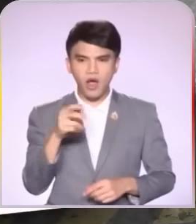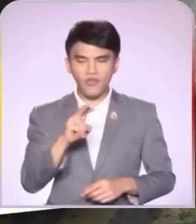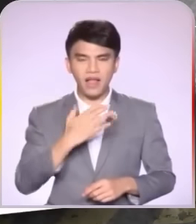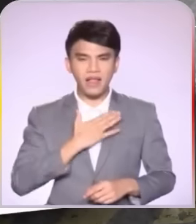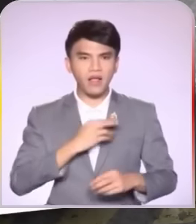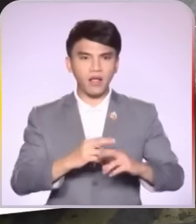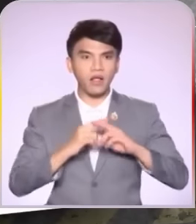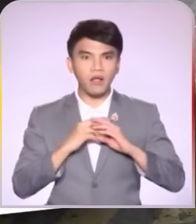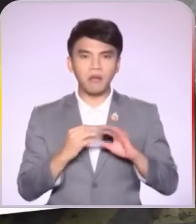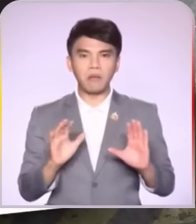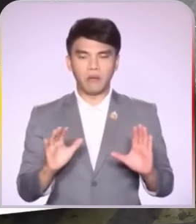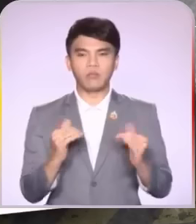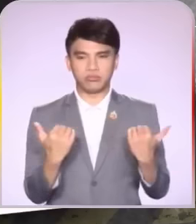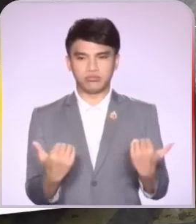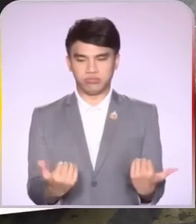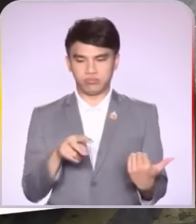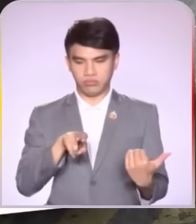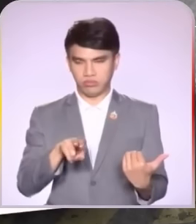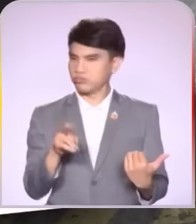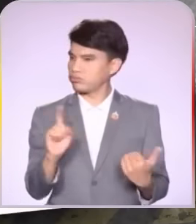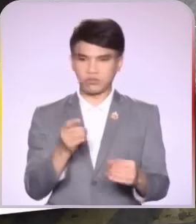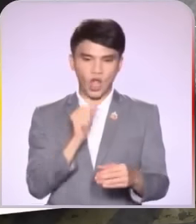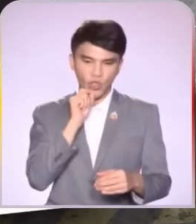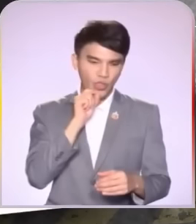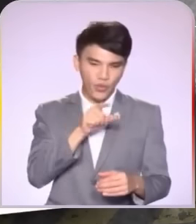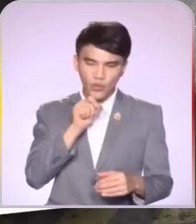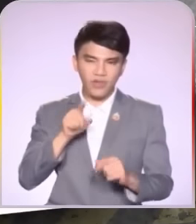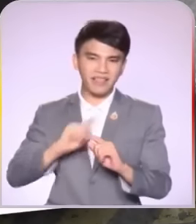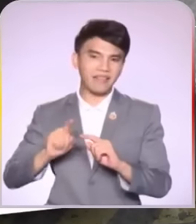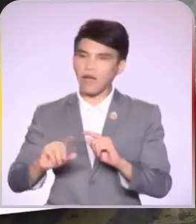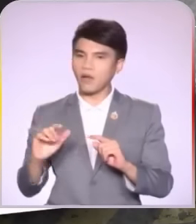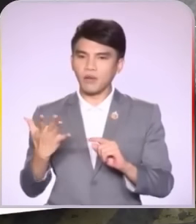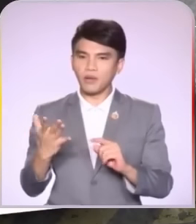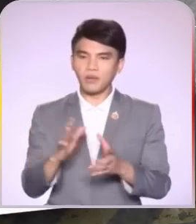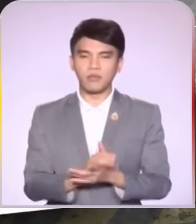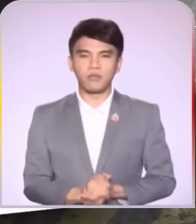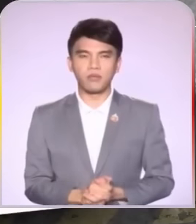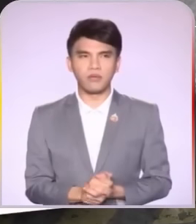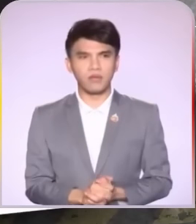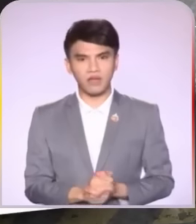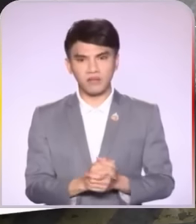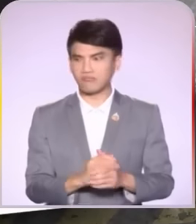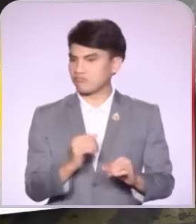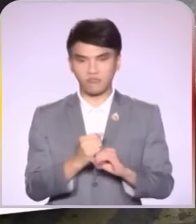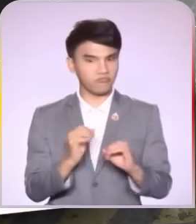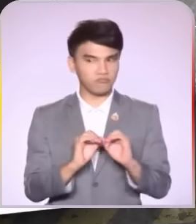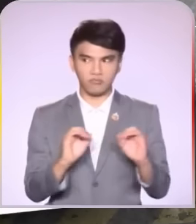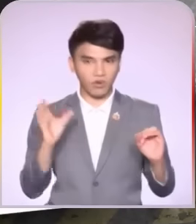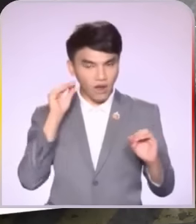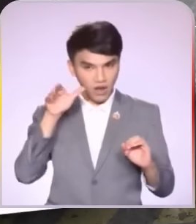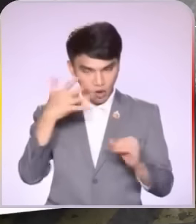นดิฉันเองและปฏิเสธนะครับบอกว่าแฟนไม่เคยถมน้ำลายหรือถุยน้ำลายใส่พ่อของมือยิงแต่อย่างใด